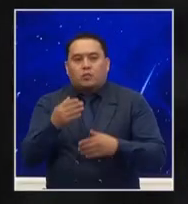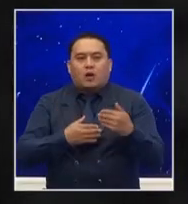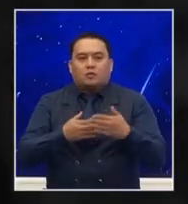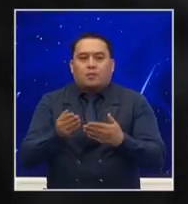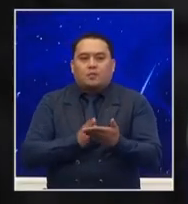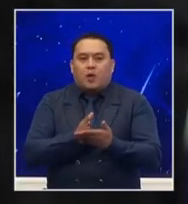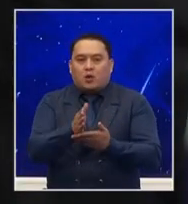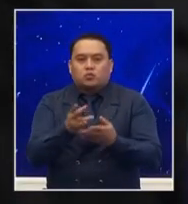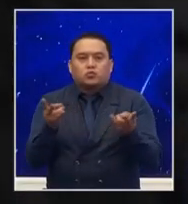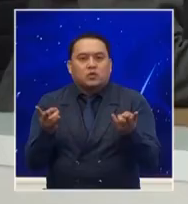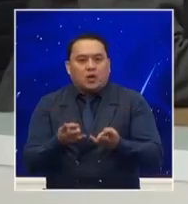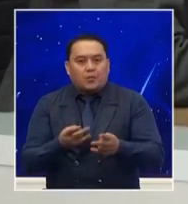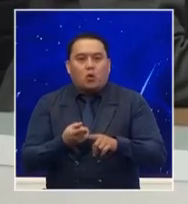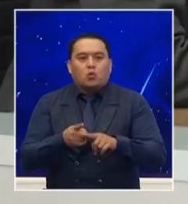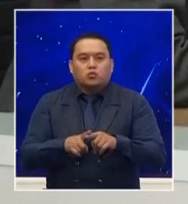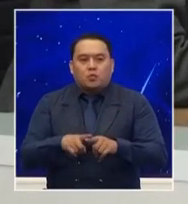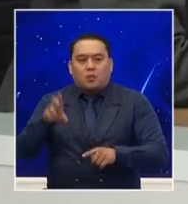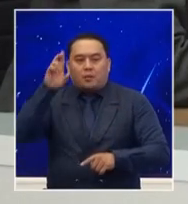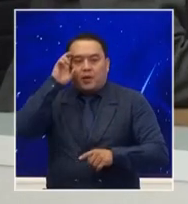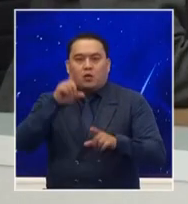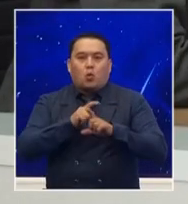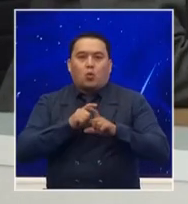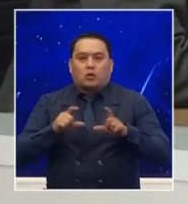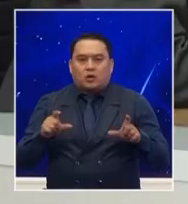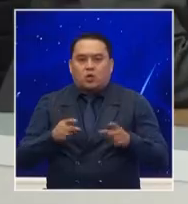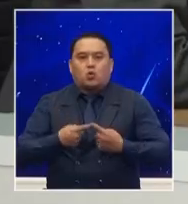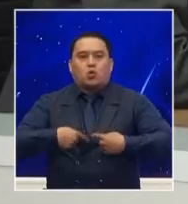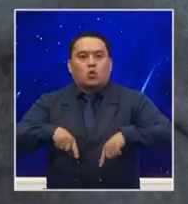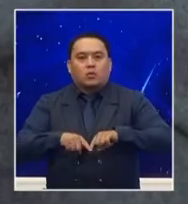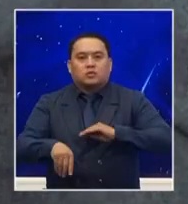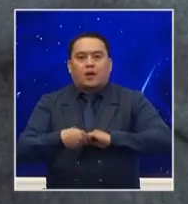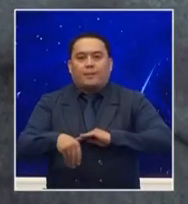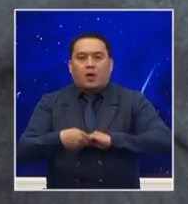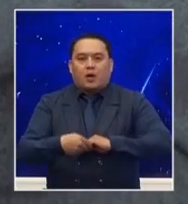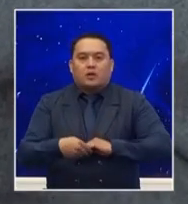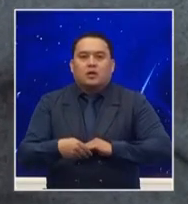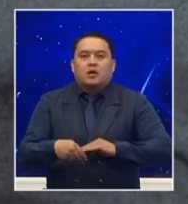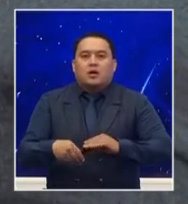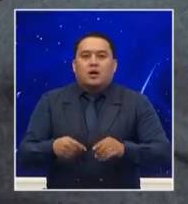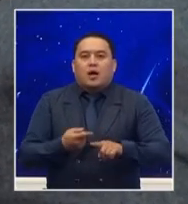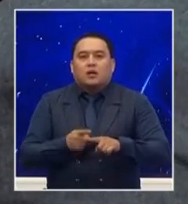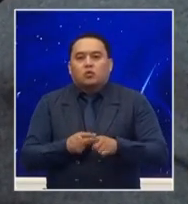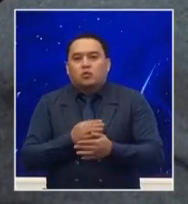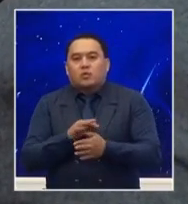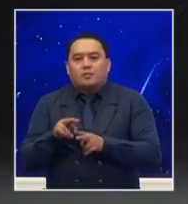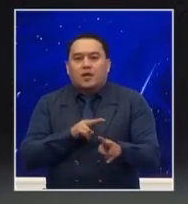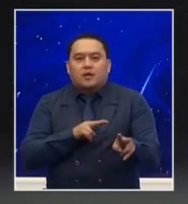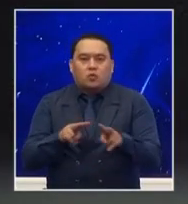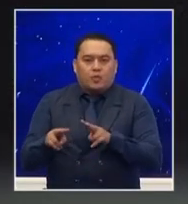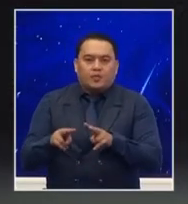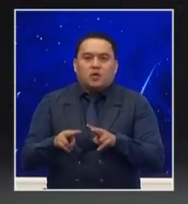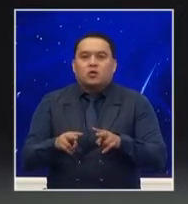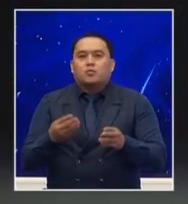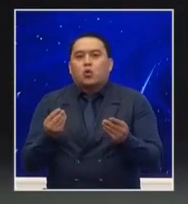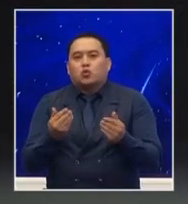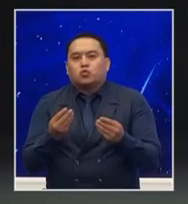бағытқа баса назар аударады. Оның ішінде мемлекеттік органдар мен ұйымдардың сыбайлас жемқорлық тәуекелдері мәніне мониторинг. Сондай-ақ